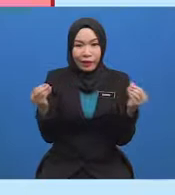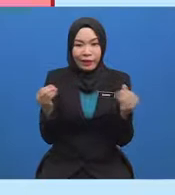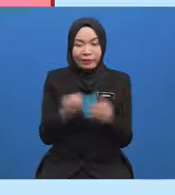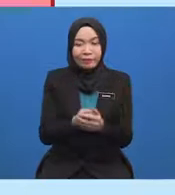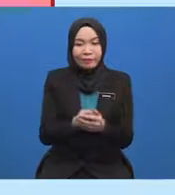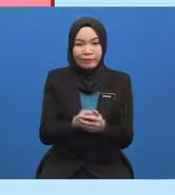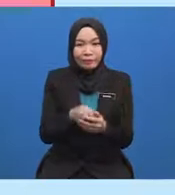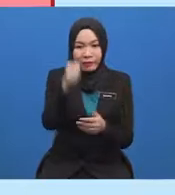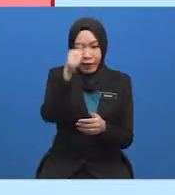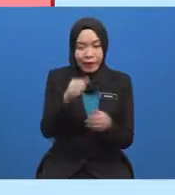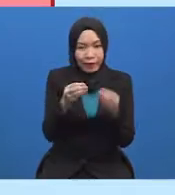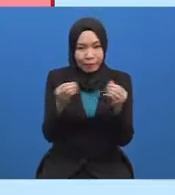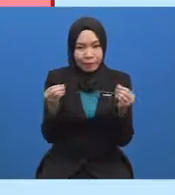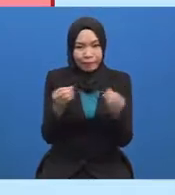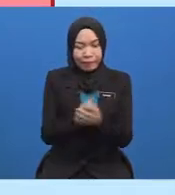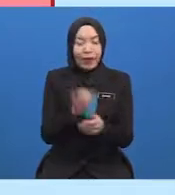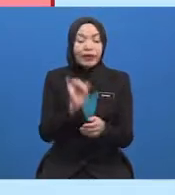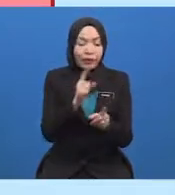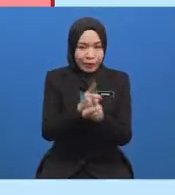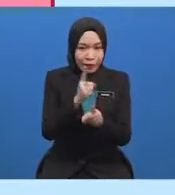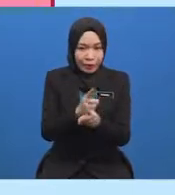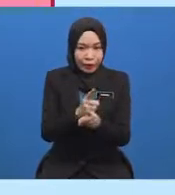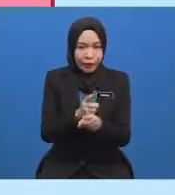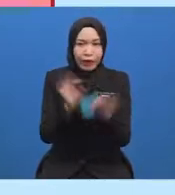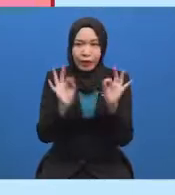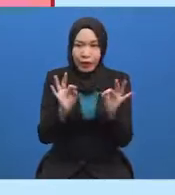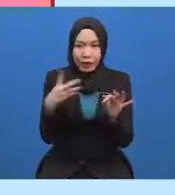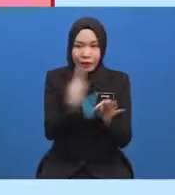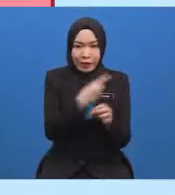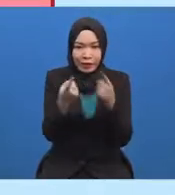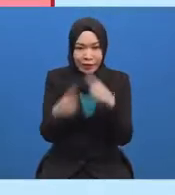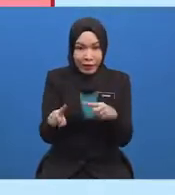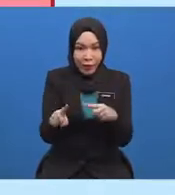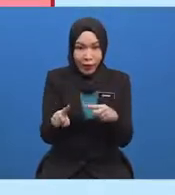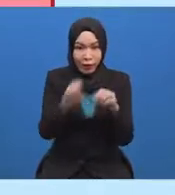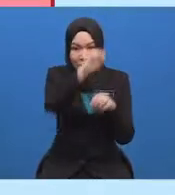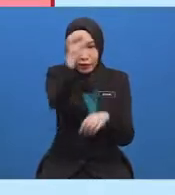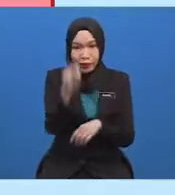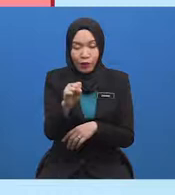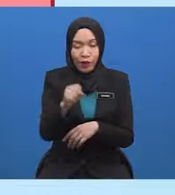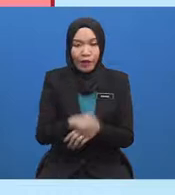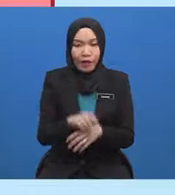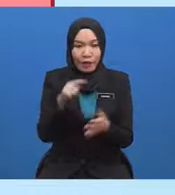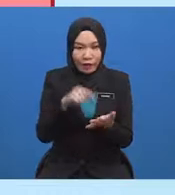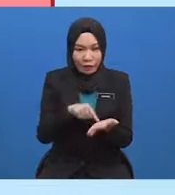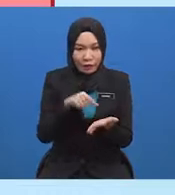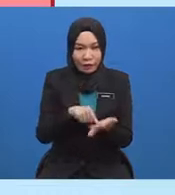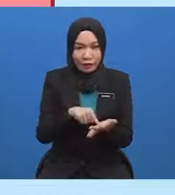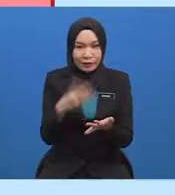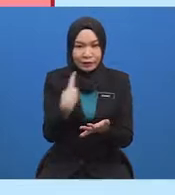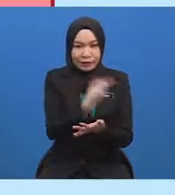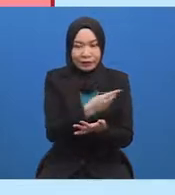betul tuh murid-murid apabila kita menjawab soalan arah rendah kita hanya perlu